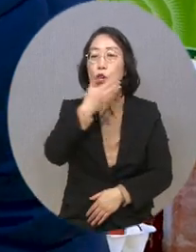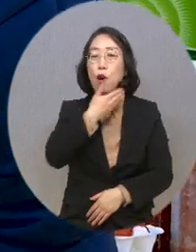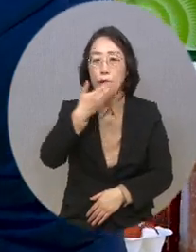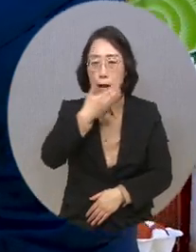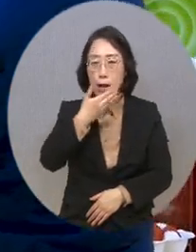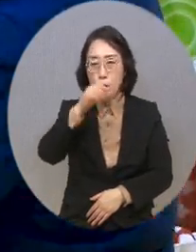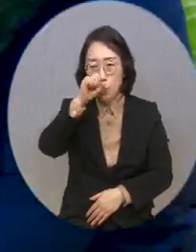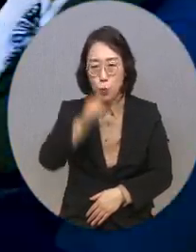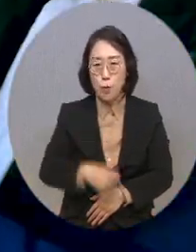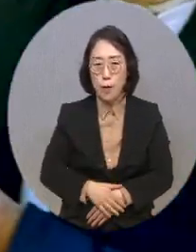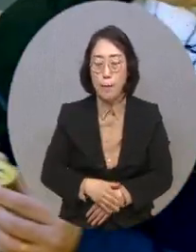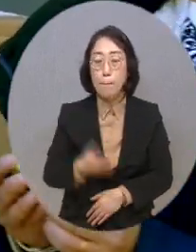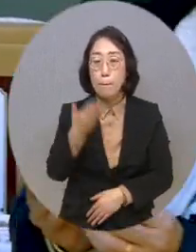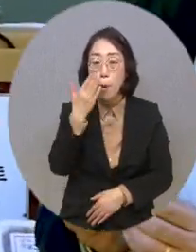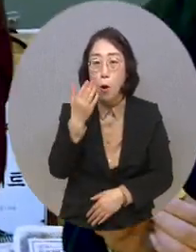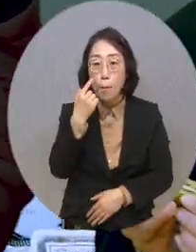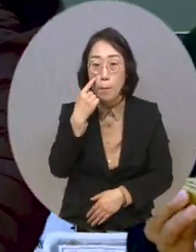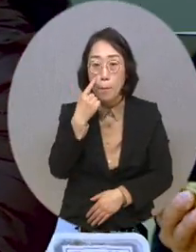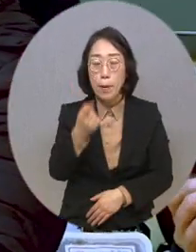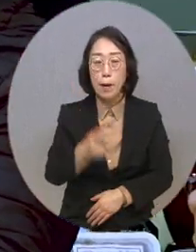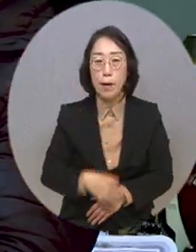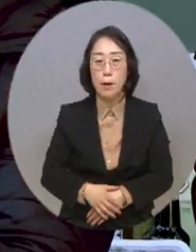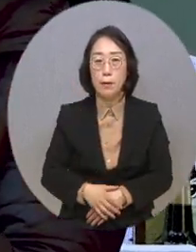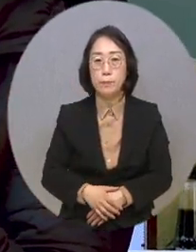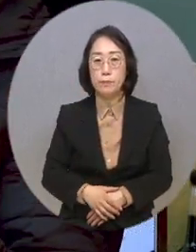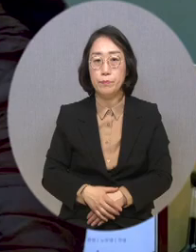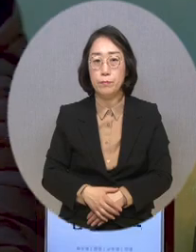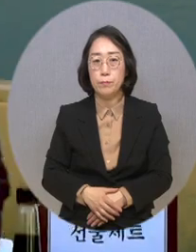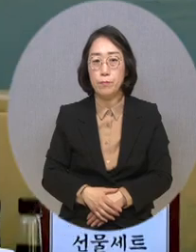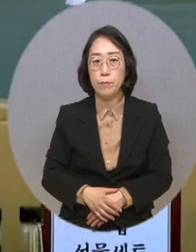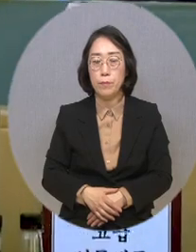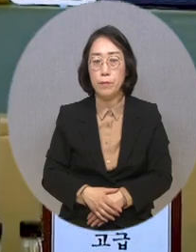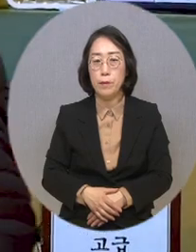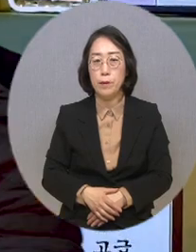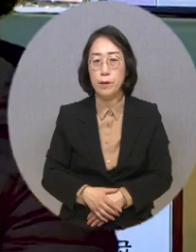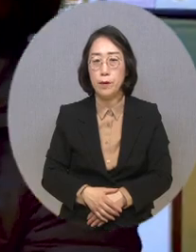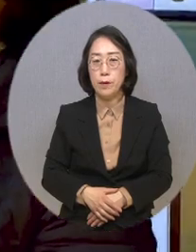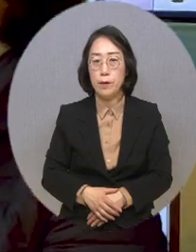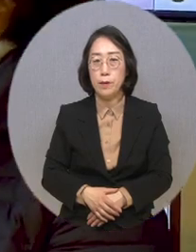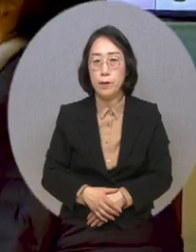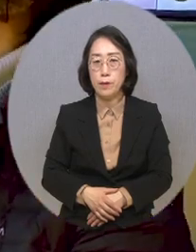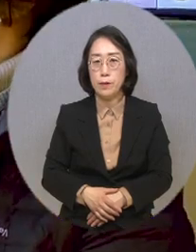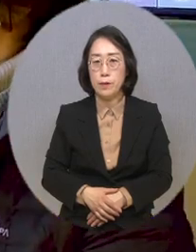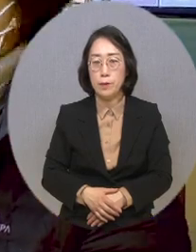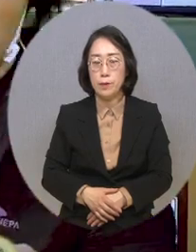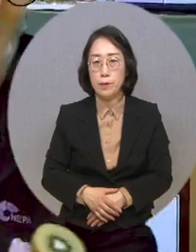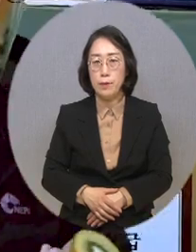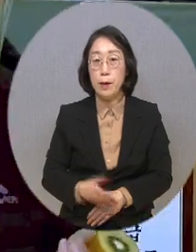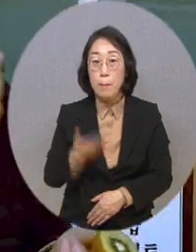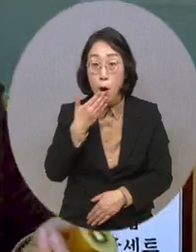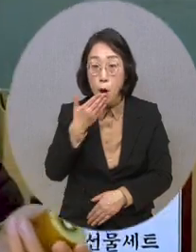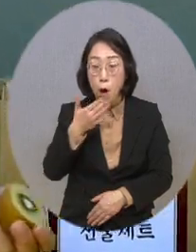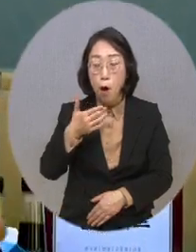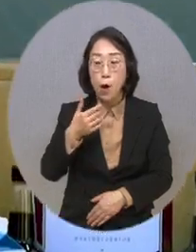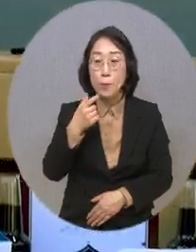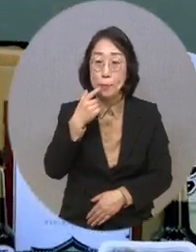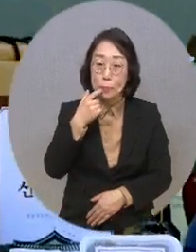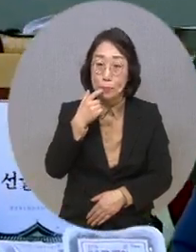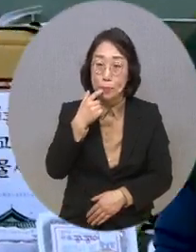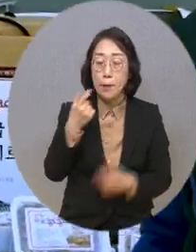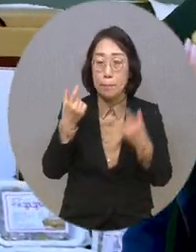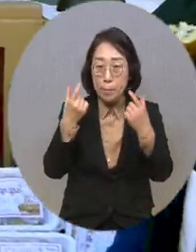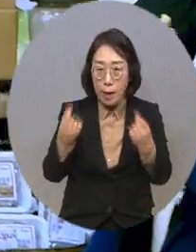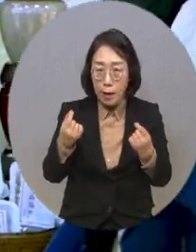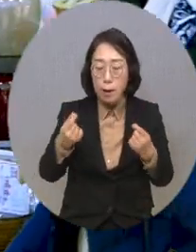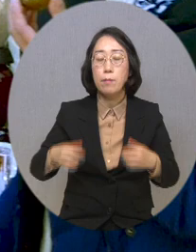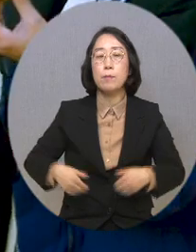이게 맛을 봐야지. 소금을 먹어야 되구나. 애들이. 그럼요. 오. 음식은 간이잖아. 과일과 간이. 아. 간이 맞아야 되는 거야. 아.